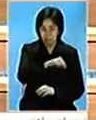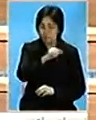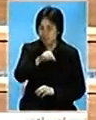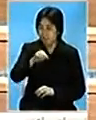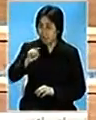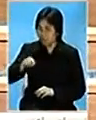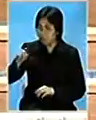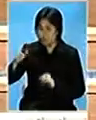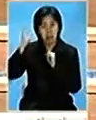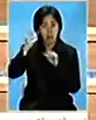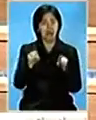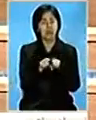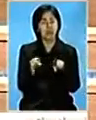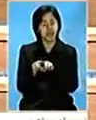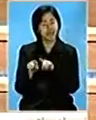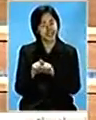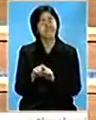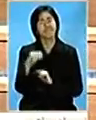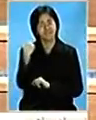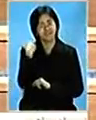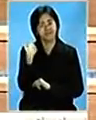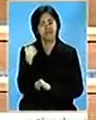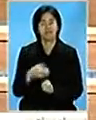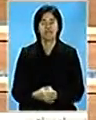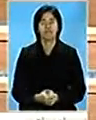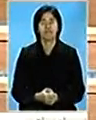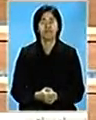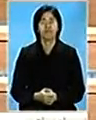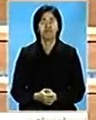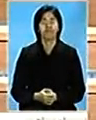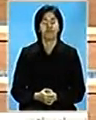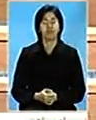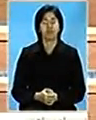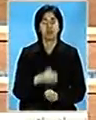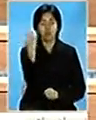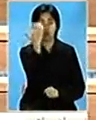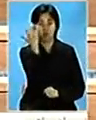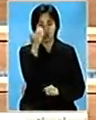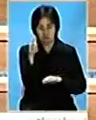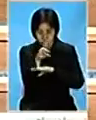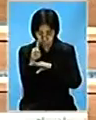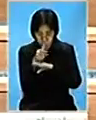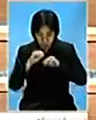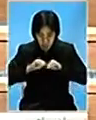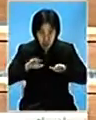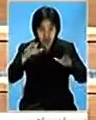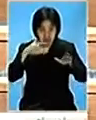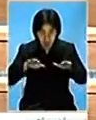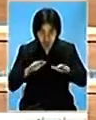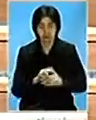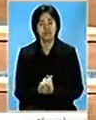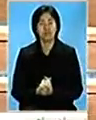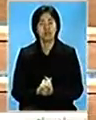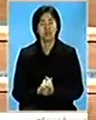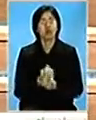ดต่อกันท่านประธานครับเมื่อมีการถ่ายทอดไปอย่างนั้นแล้ว